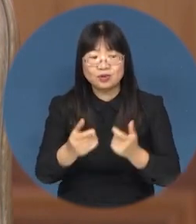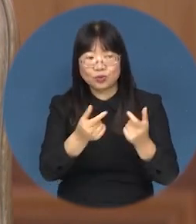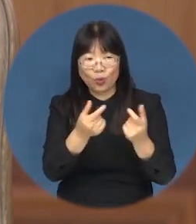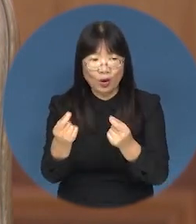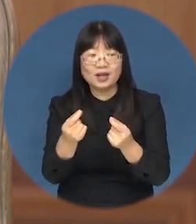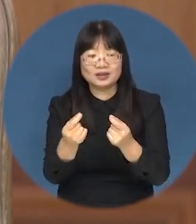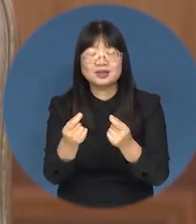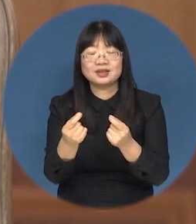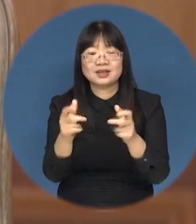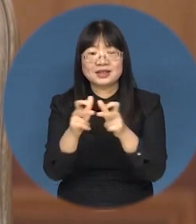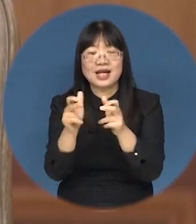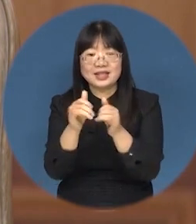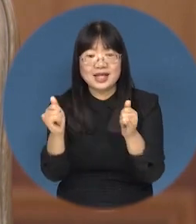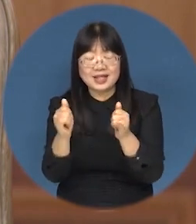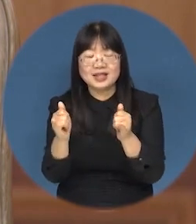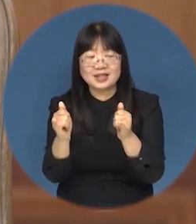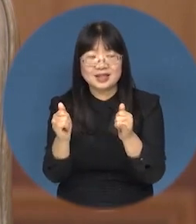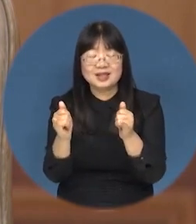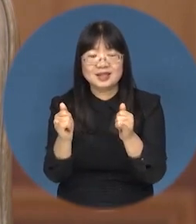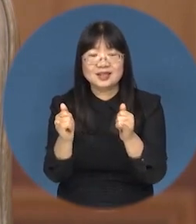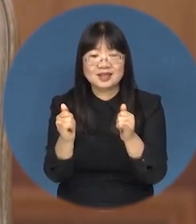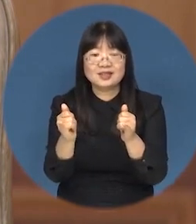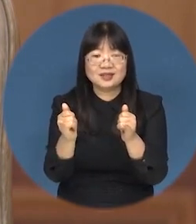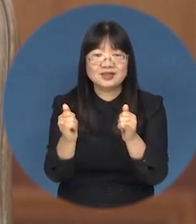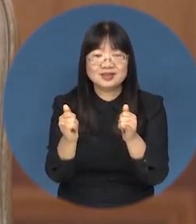있어요. 예. 그분은 내가 누구라고 바뀔 수는 없지만은